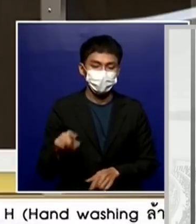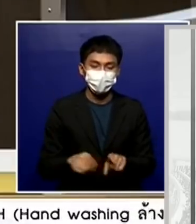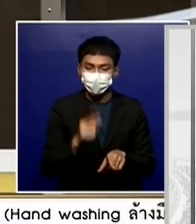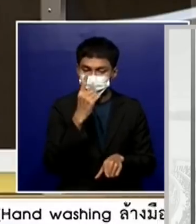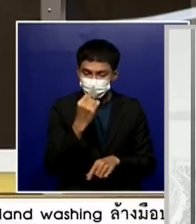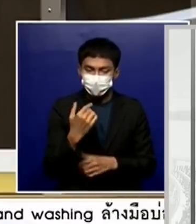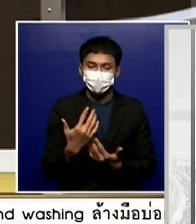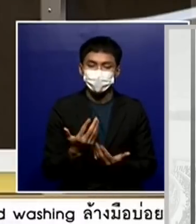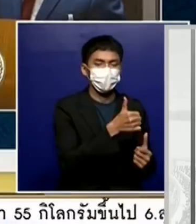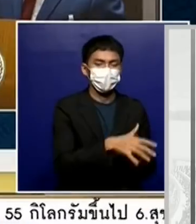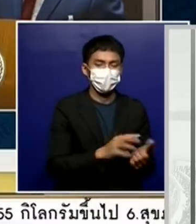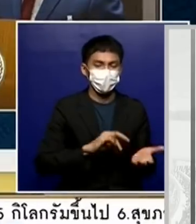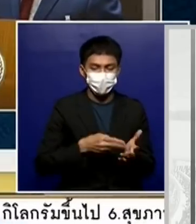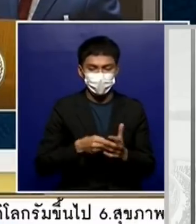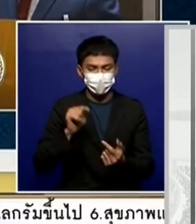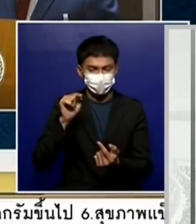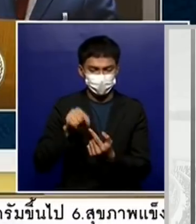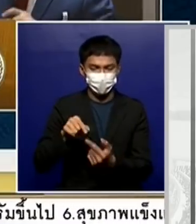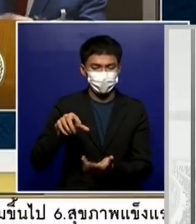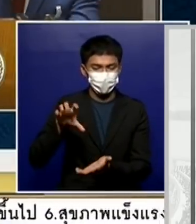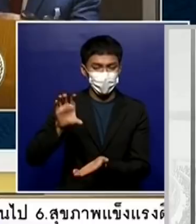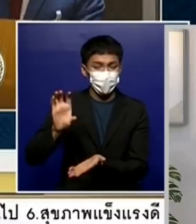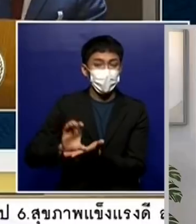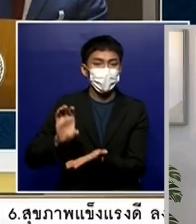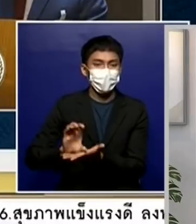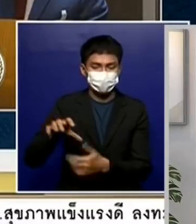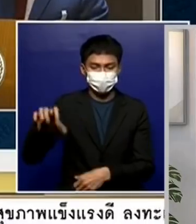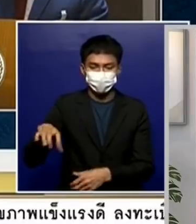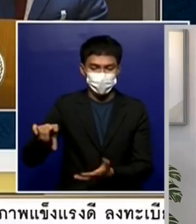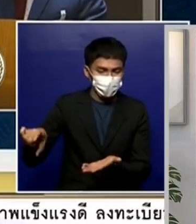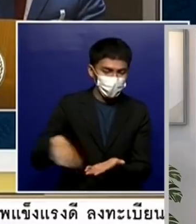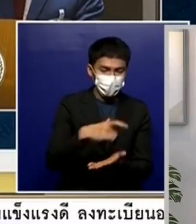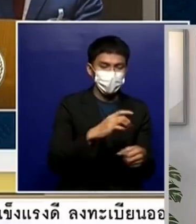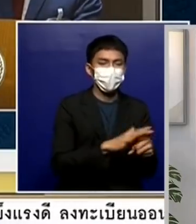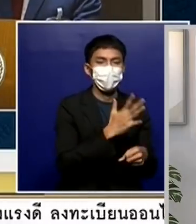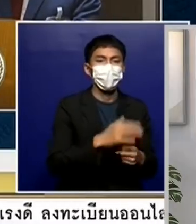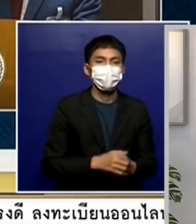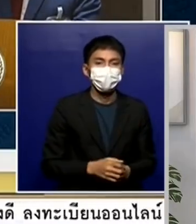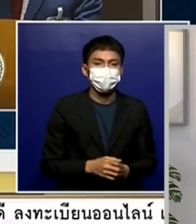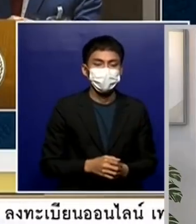กันนะครับมาไล่เรียงกันครับสำนักงานปลัดกระทรวงสาธารณสุขนะครับปีที่แล้วได้